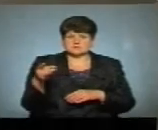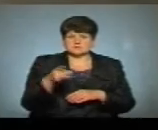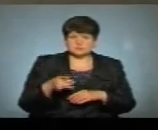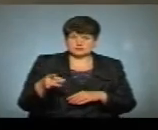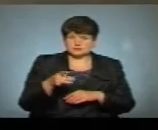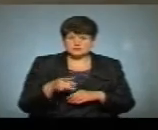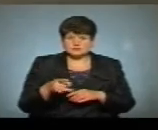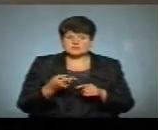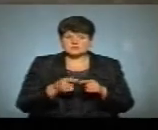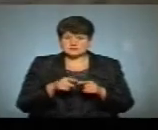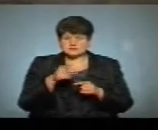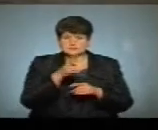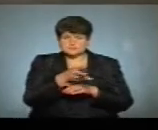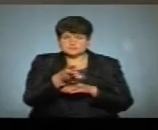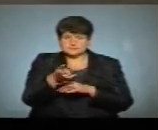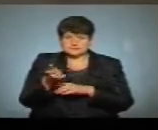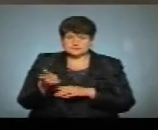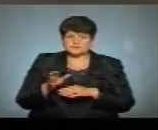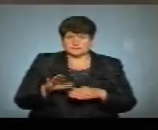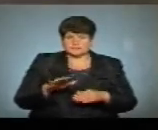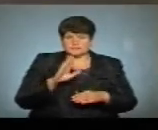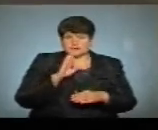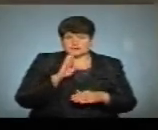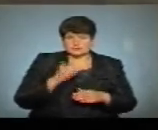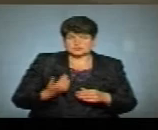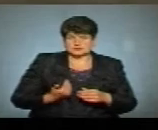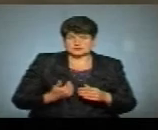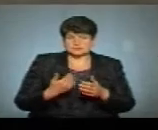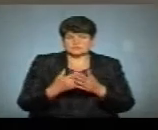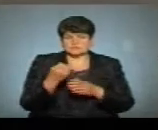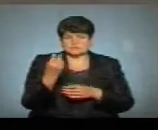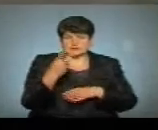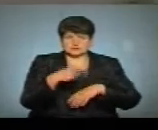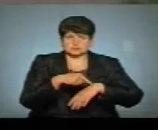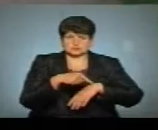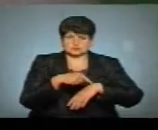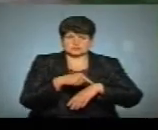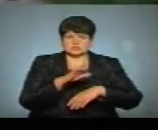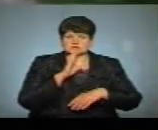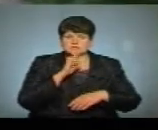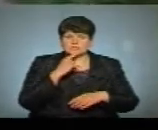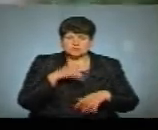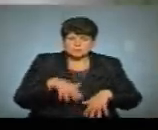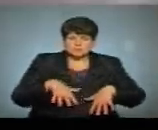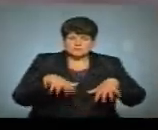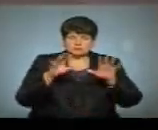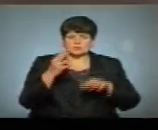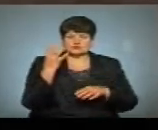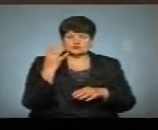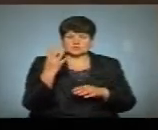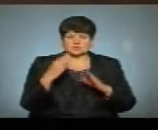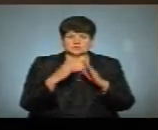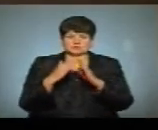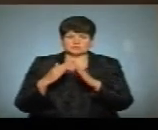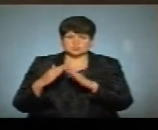району. Ці кадри відзняла місцева жителька Наталія Герасимюк близько 12-ї години. Жінка каже, підтопило 4 житлових